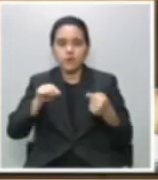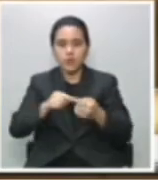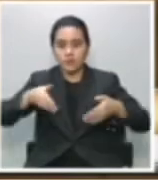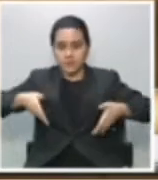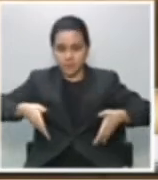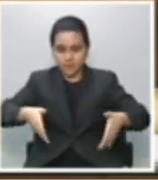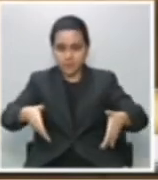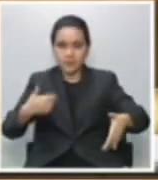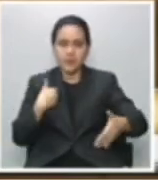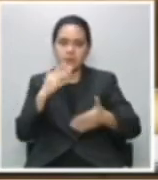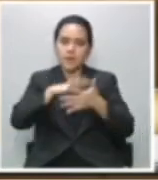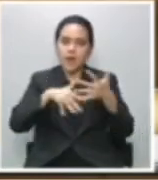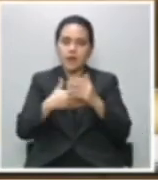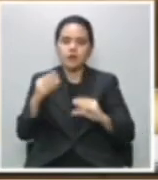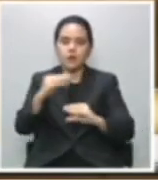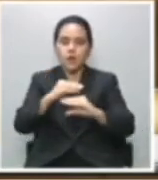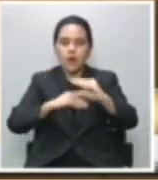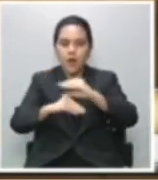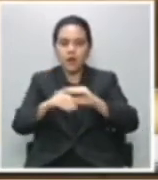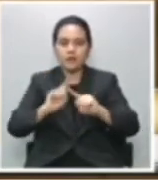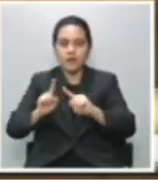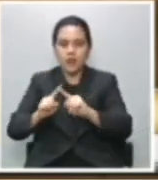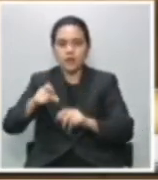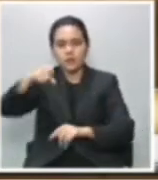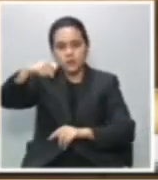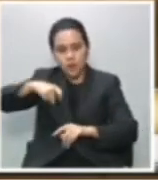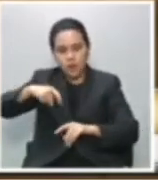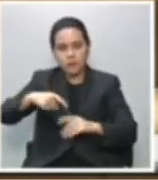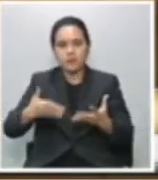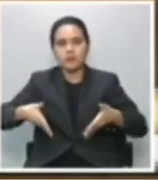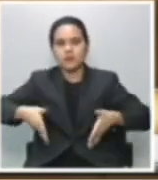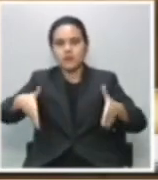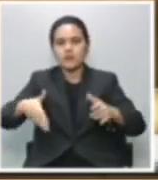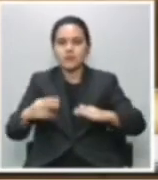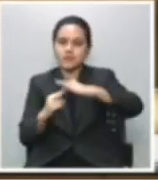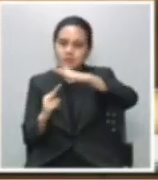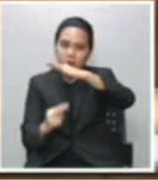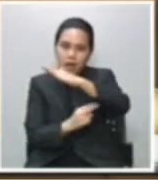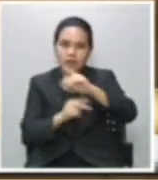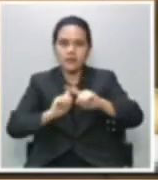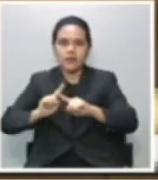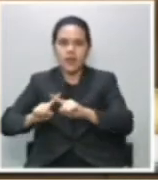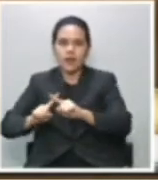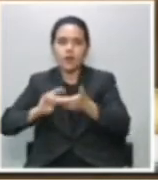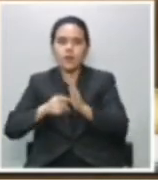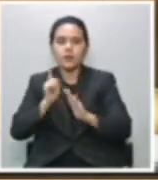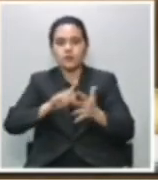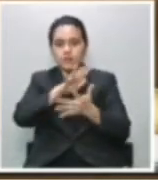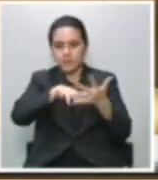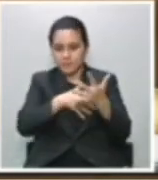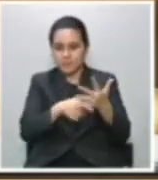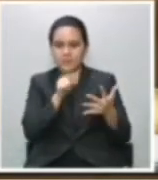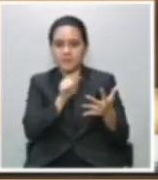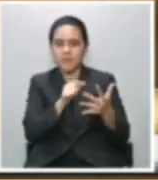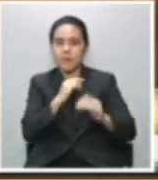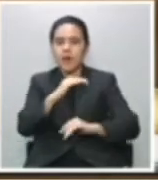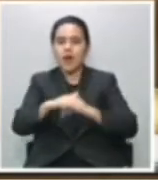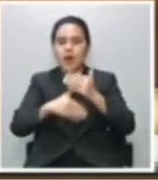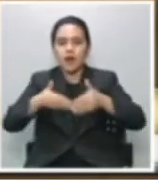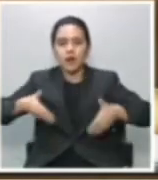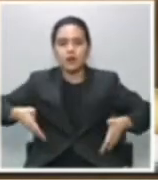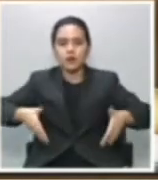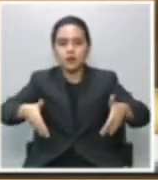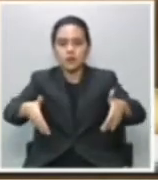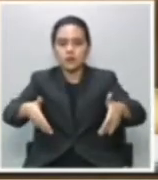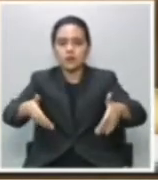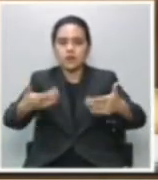แผนงานโครงการไม่ว่าจะซ่อมก่อสร้างถนนสะพานนะต้องอยู่ในแผนพัฒนาถนน